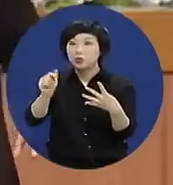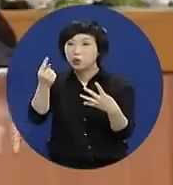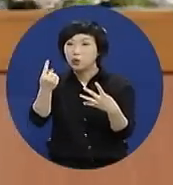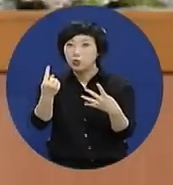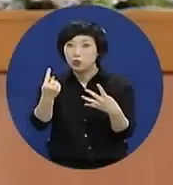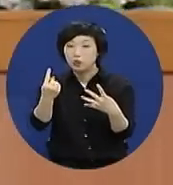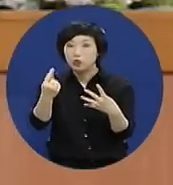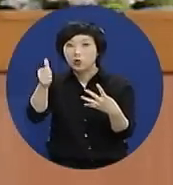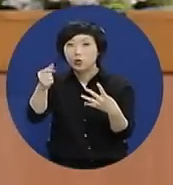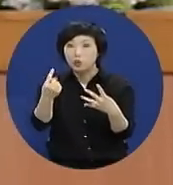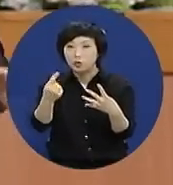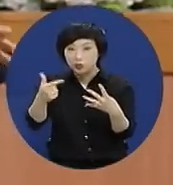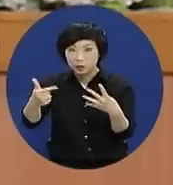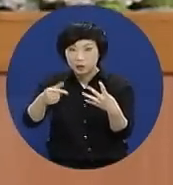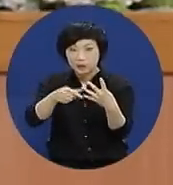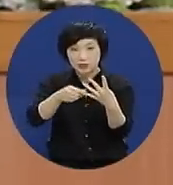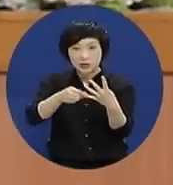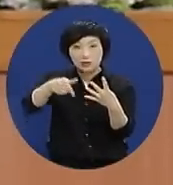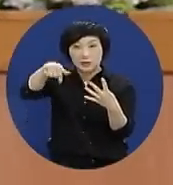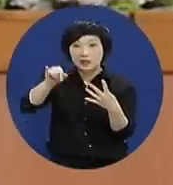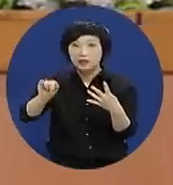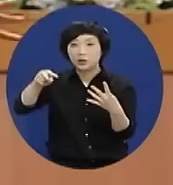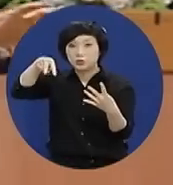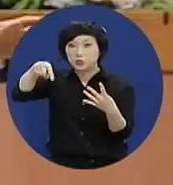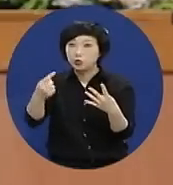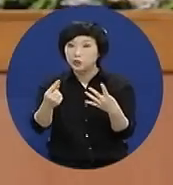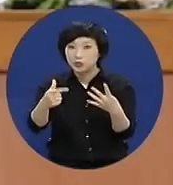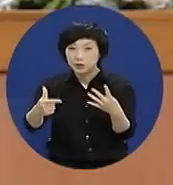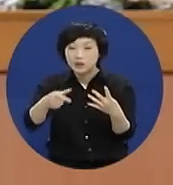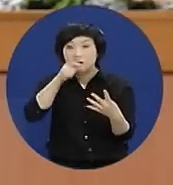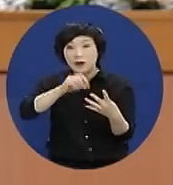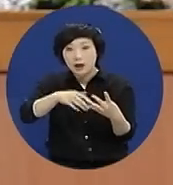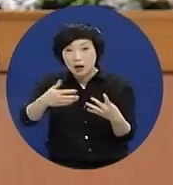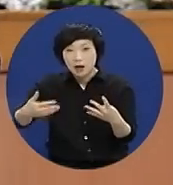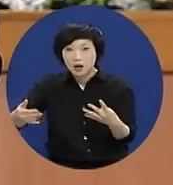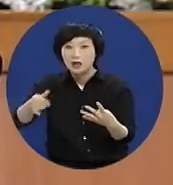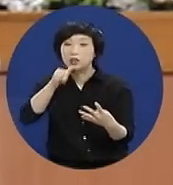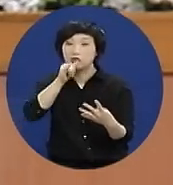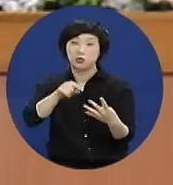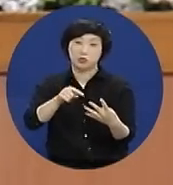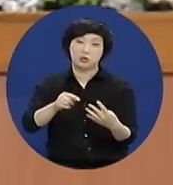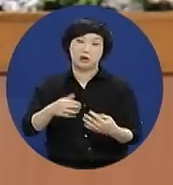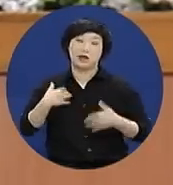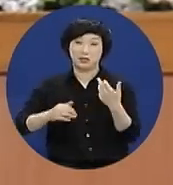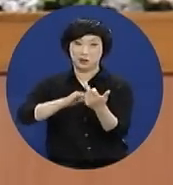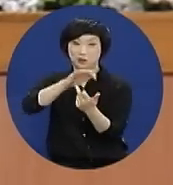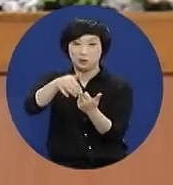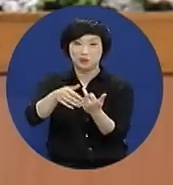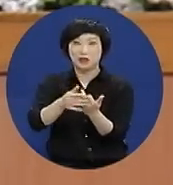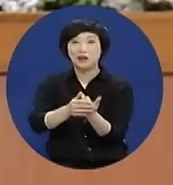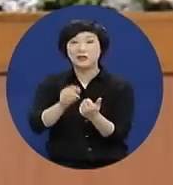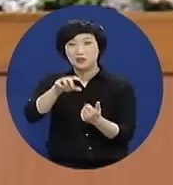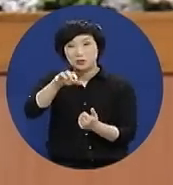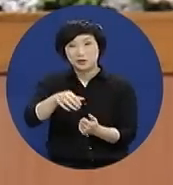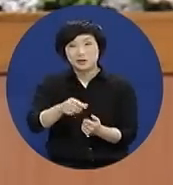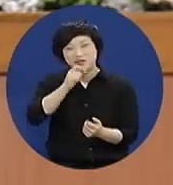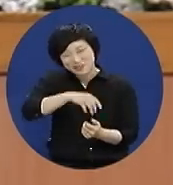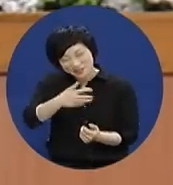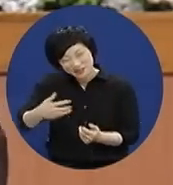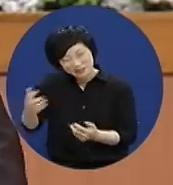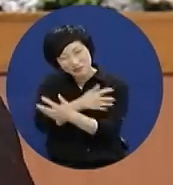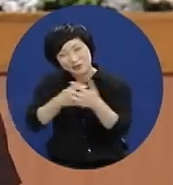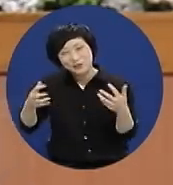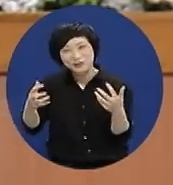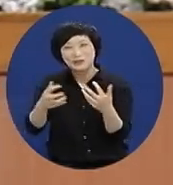プラスという川が流れていますとれほど豊かなところだったでしょう